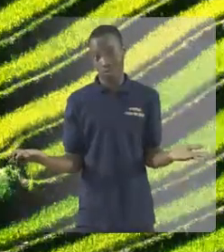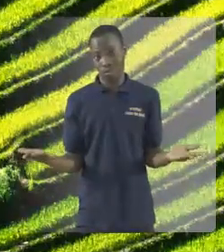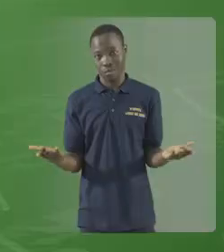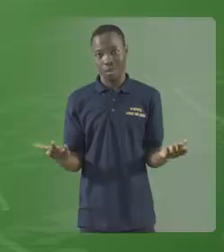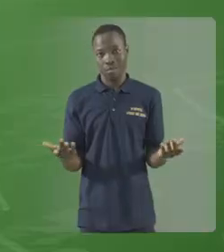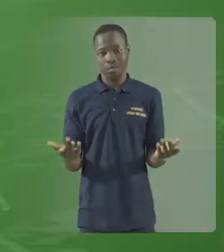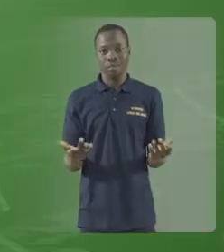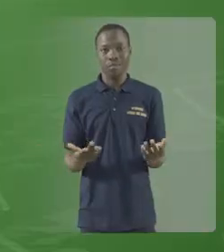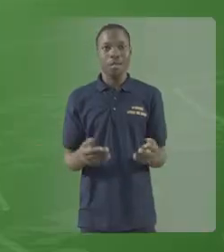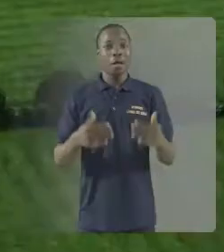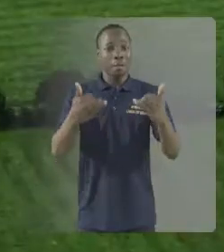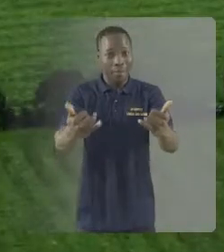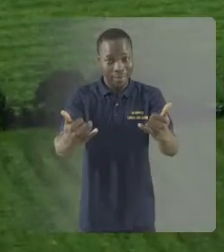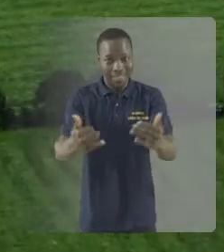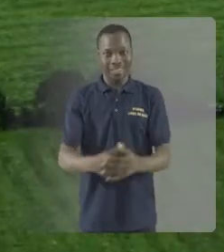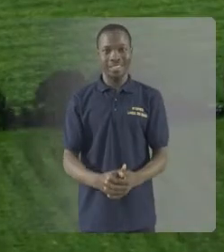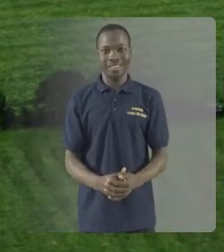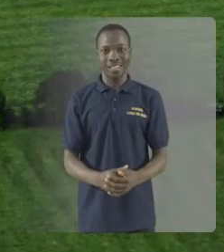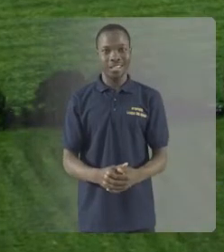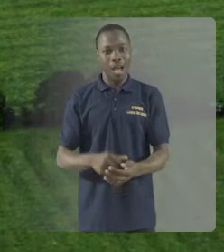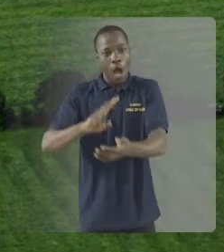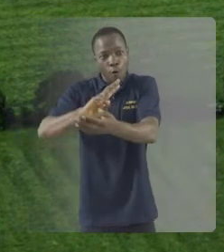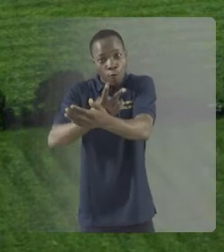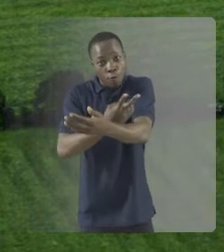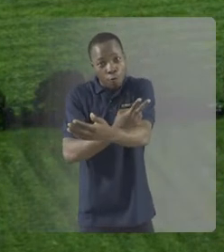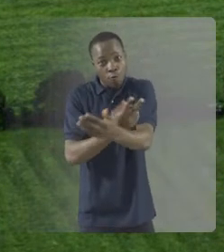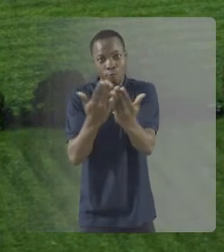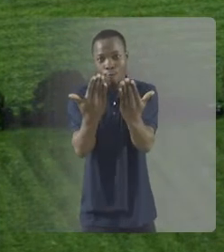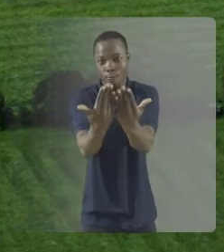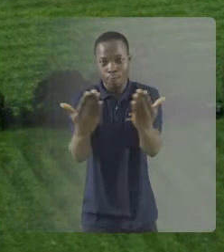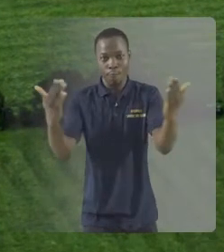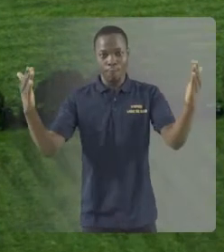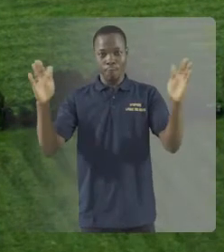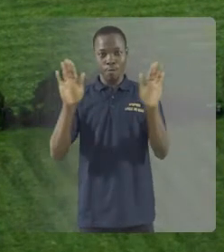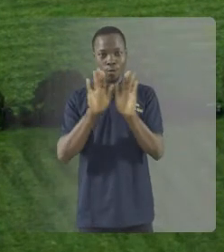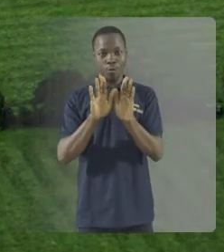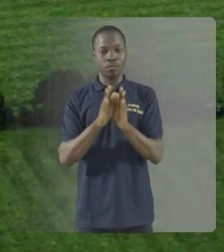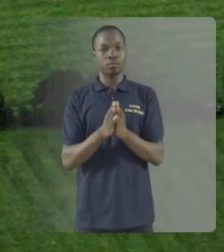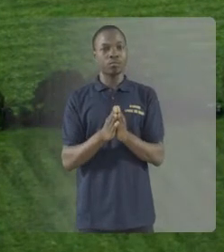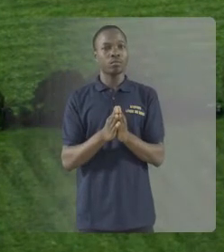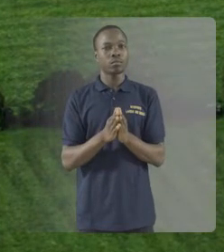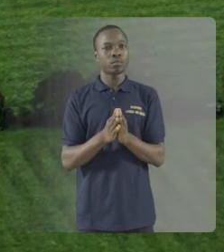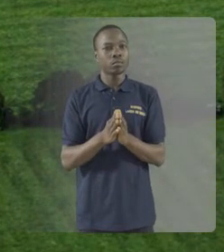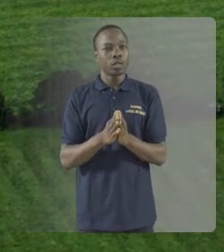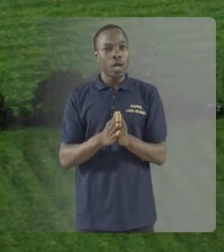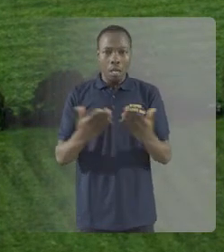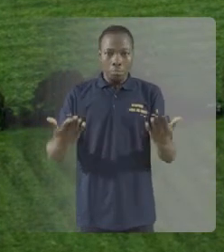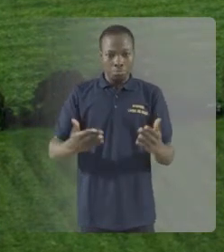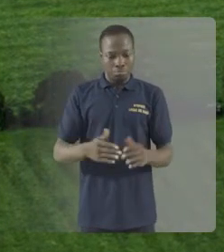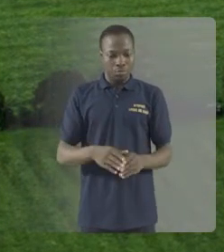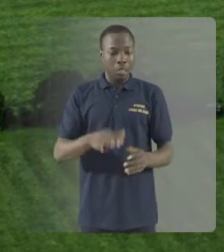culture. Avant-dernier élément, les haies. Les haies sont des végétaux plantés sur les